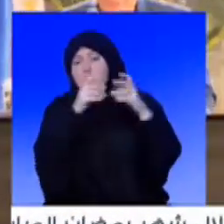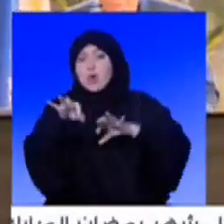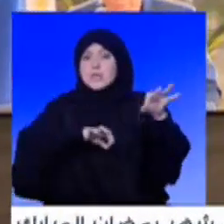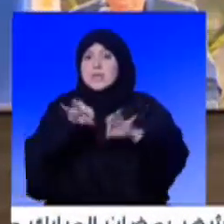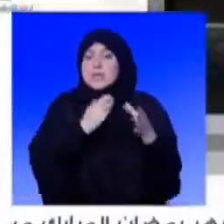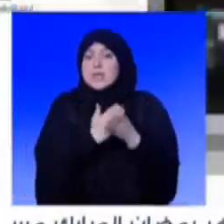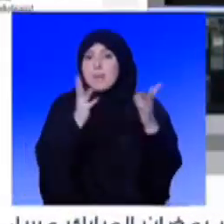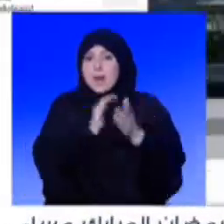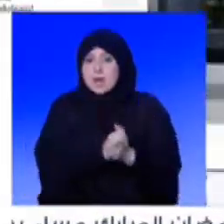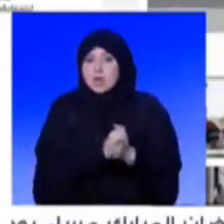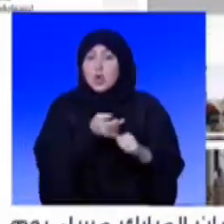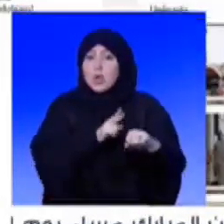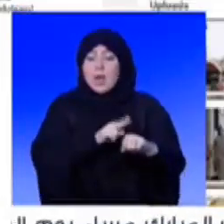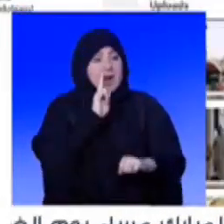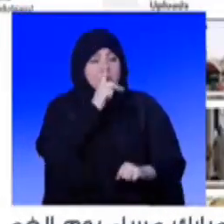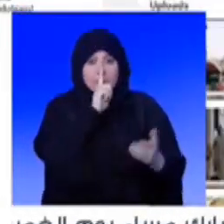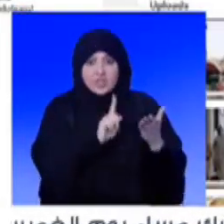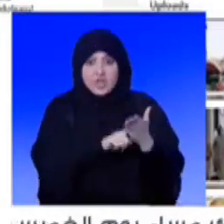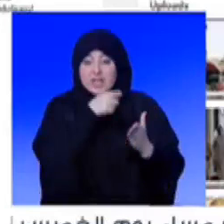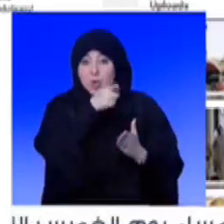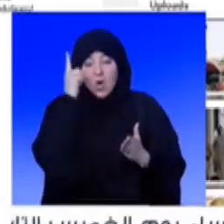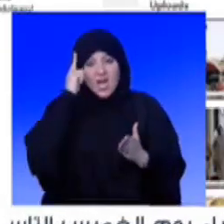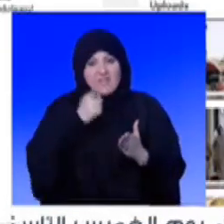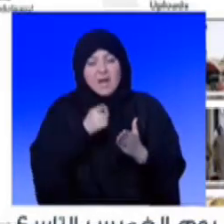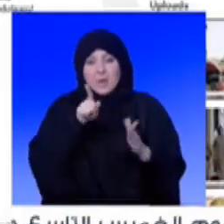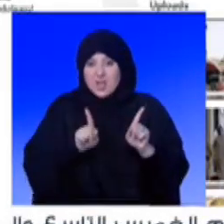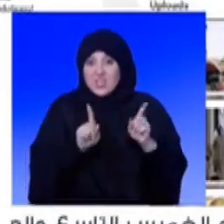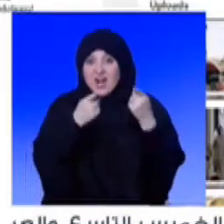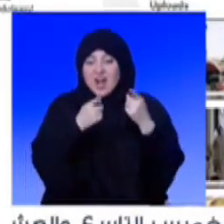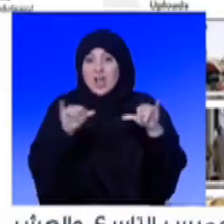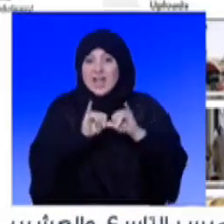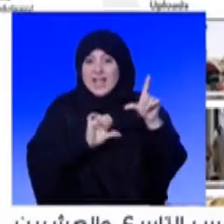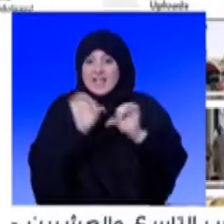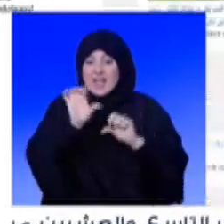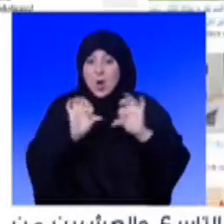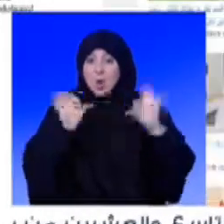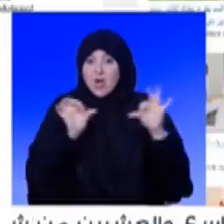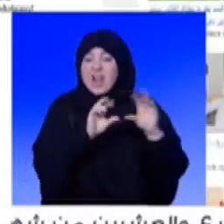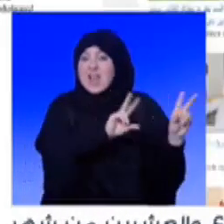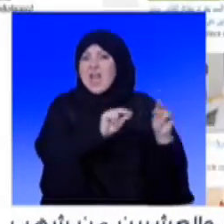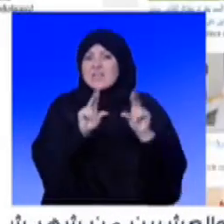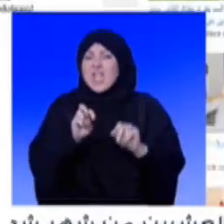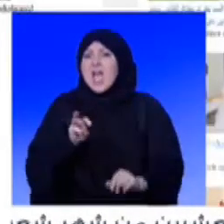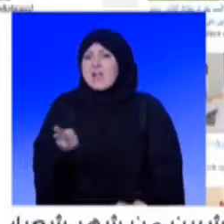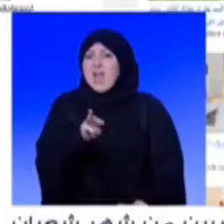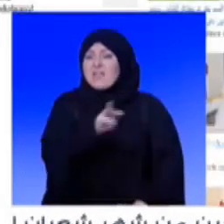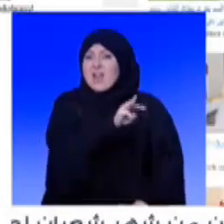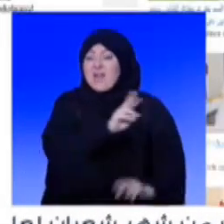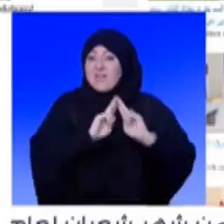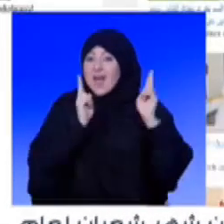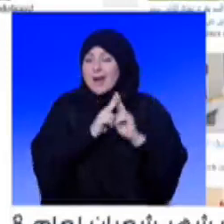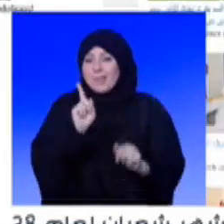سياسيين وما يعزز الانطباع بان الامر ليس مجرد اختراق الكتروني كالذي تتعرض له الاف المواقع عبر